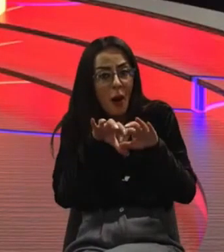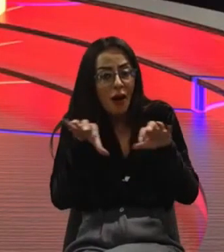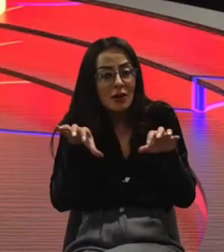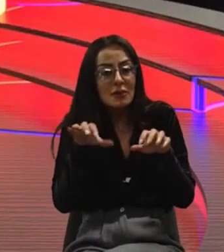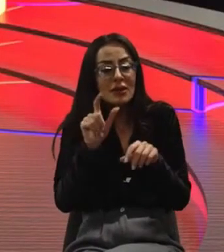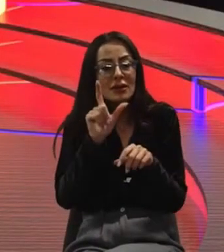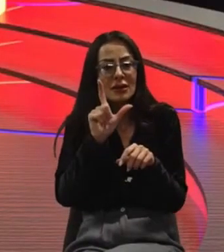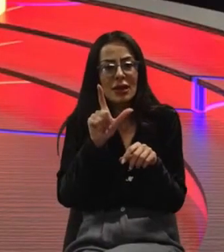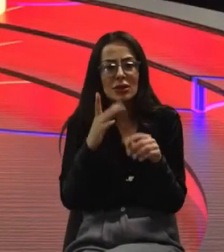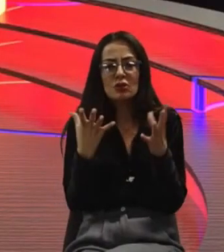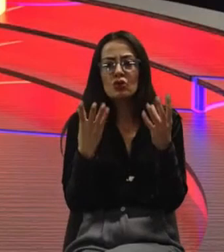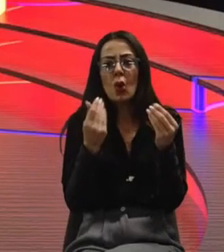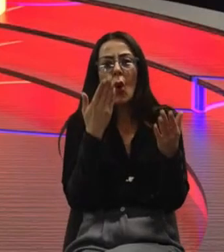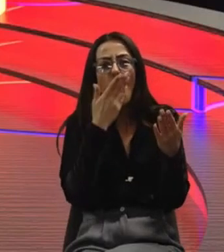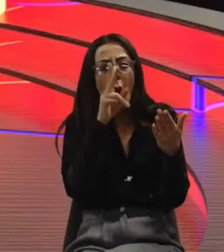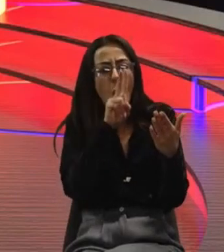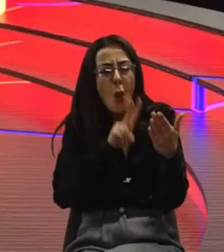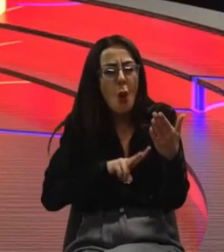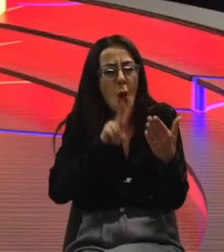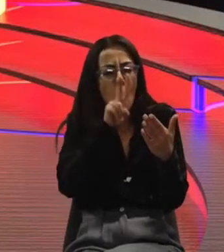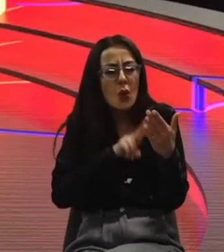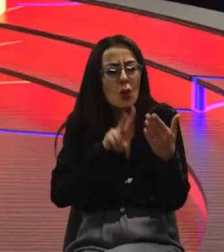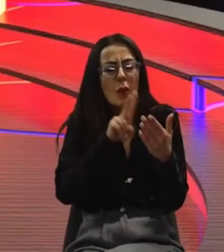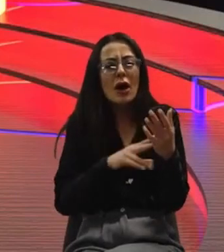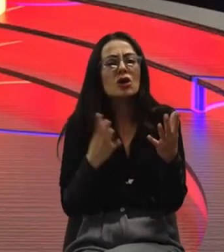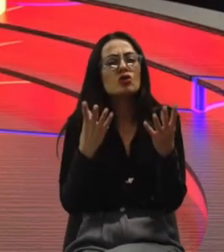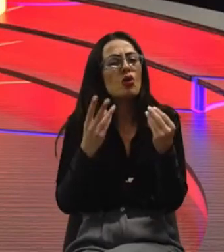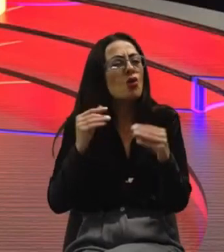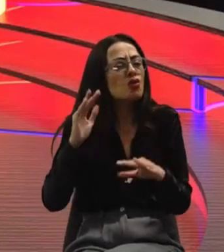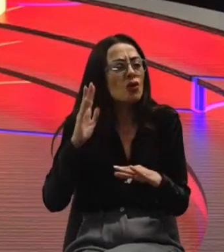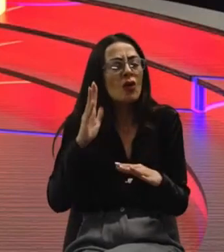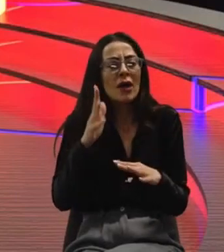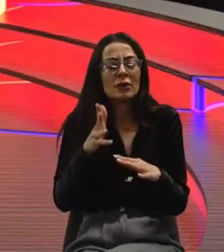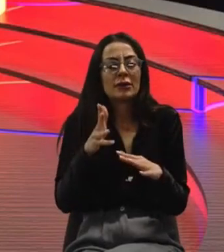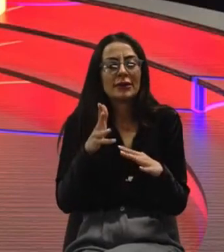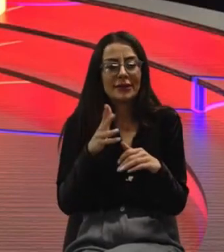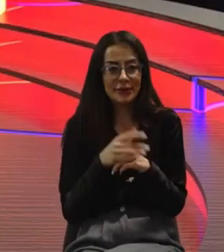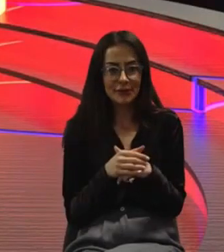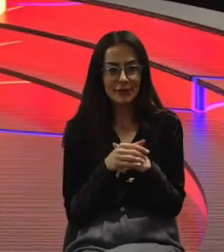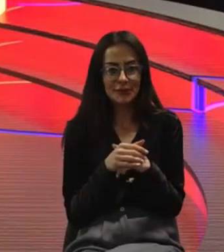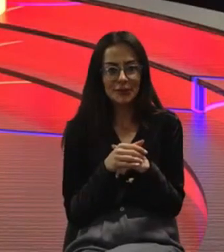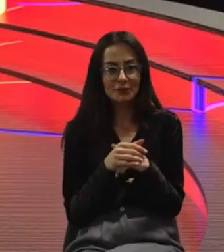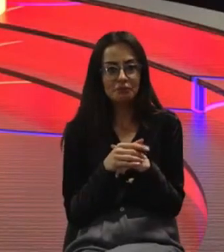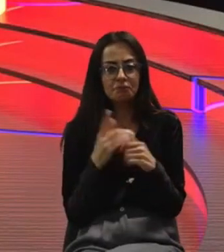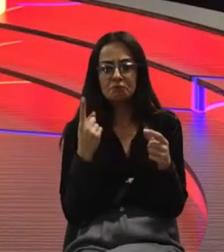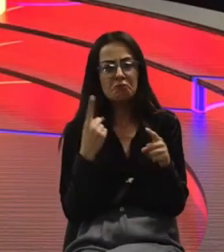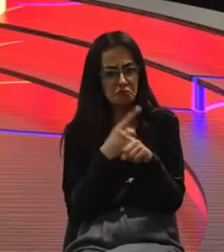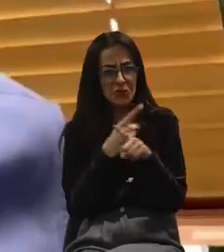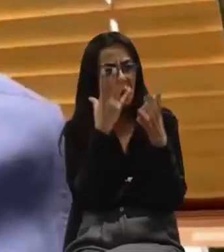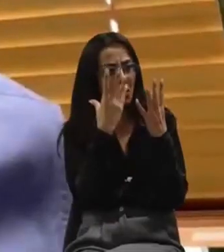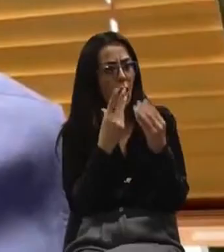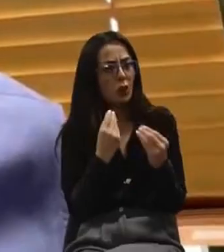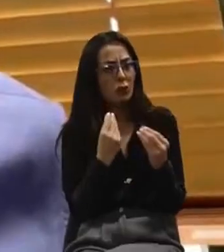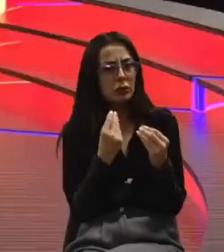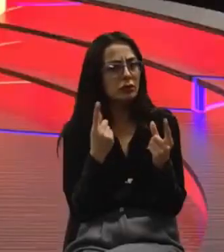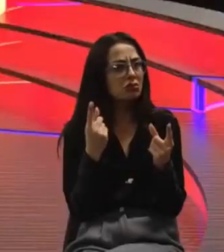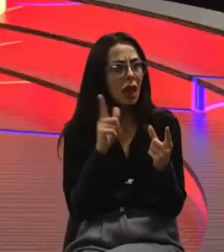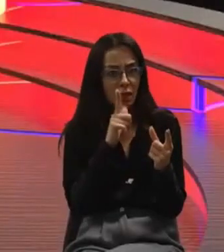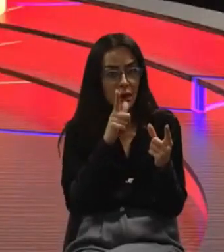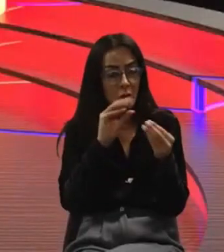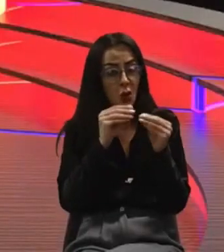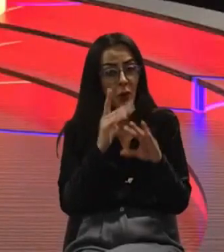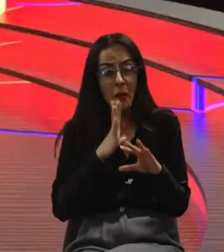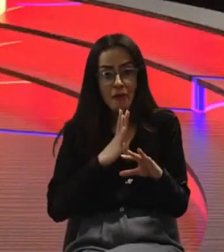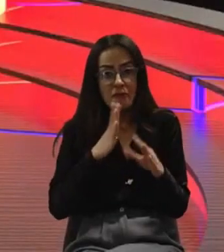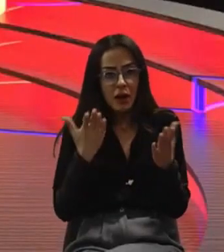bol okumak ve bol bol bir şey mi oldu sesin mi